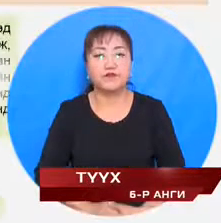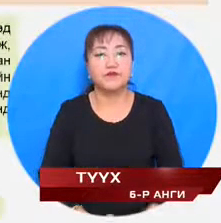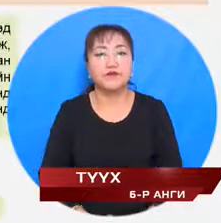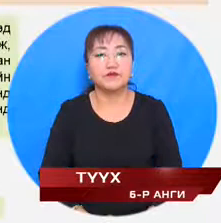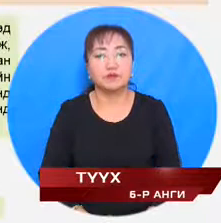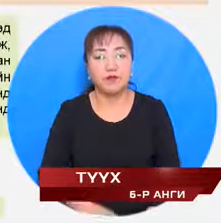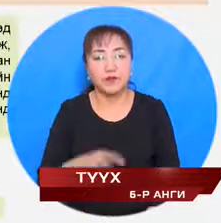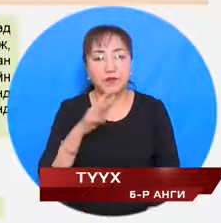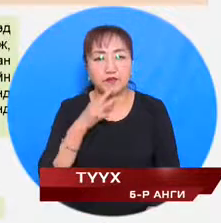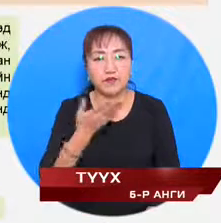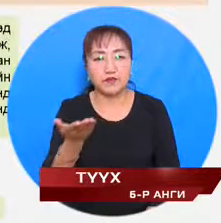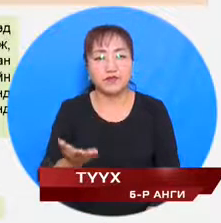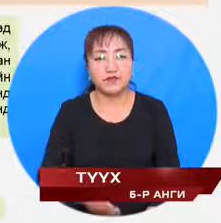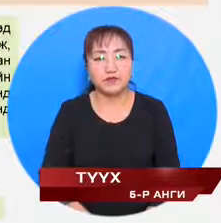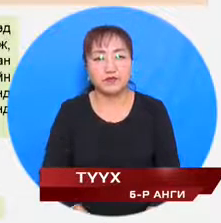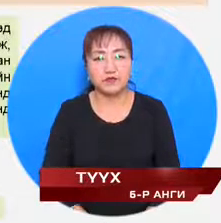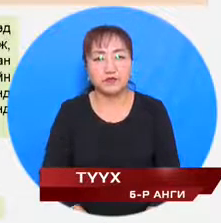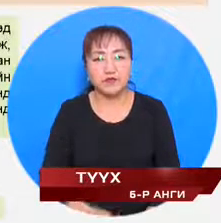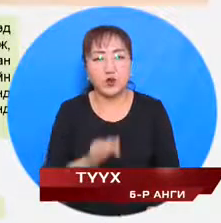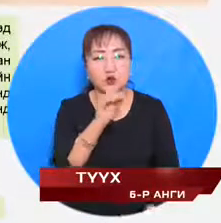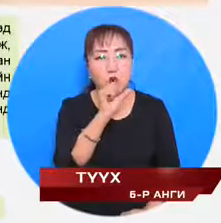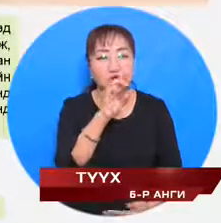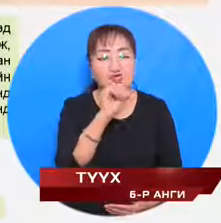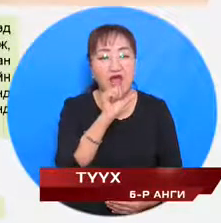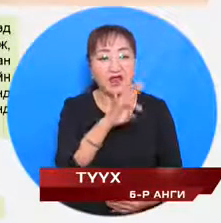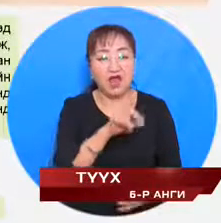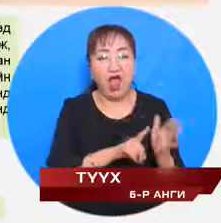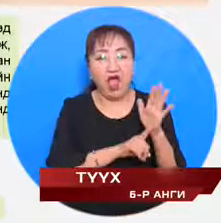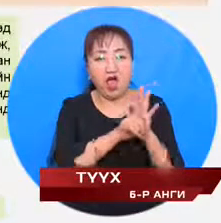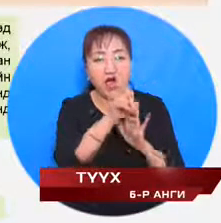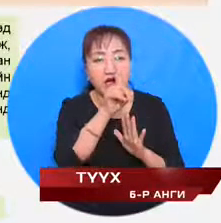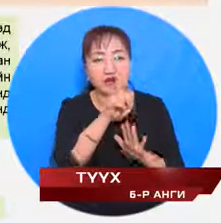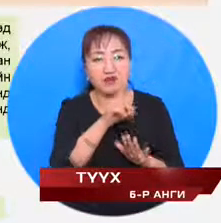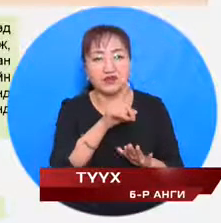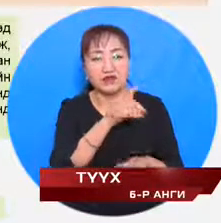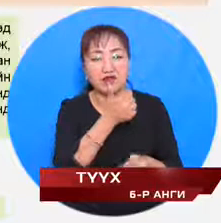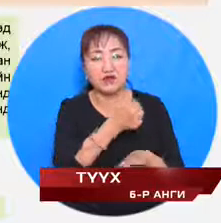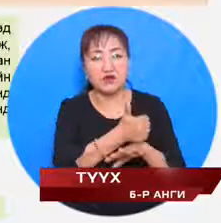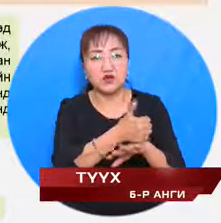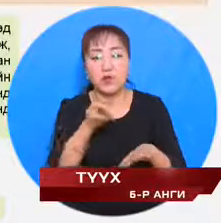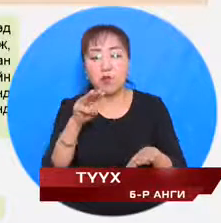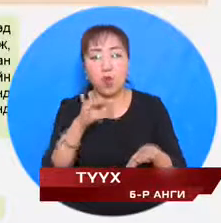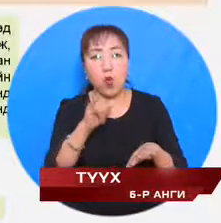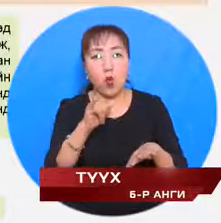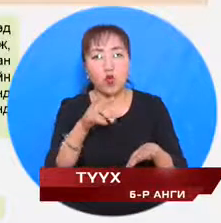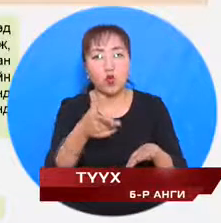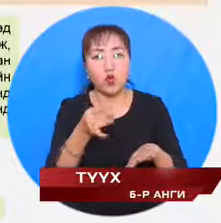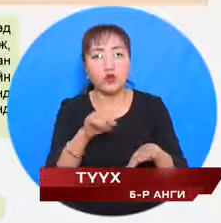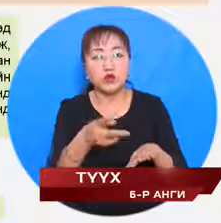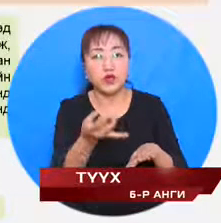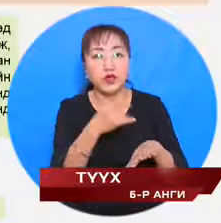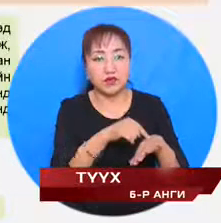За мэдээлэл. Жужааны анхны толгойлогч буюу үндэслэгч нь Муглай бөгөөд түүний үйл ажиллагаа буюу түүний